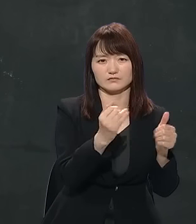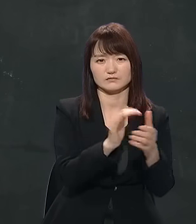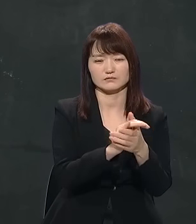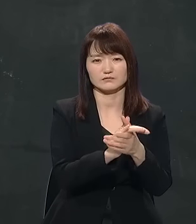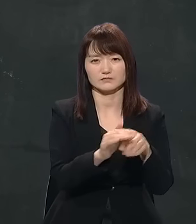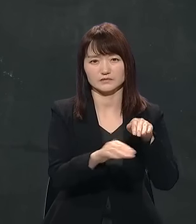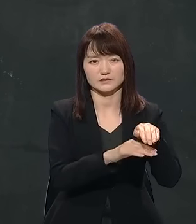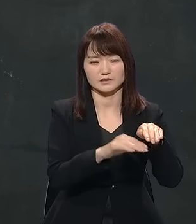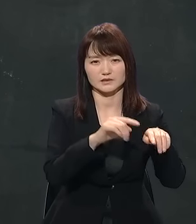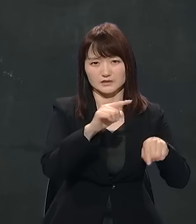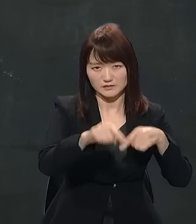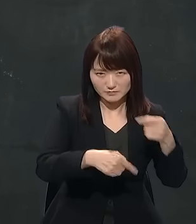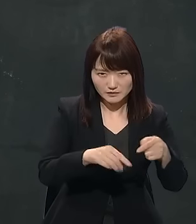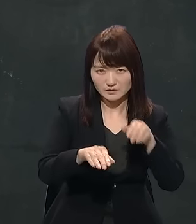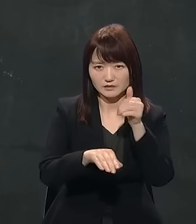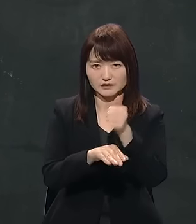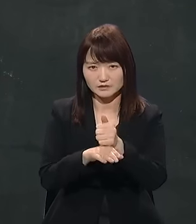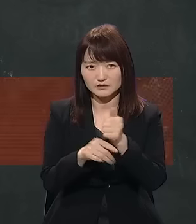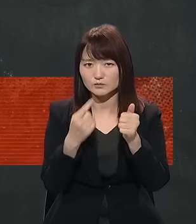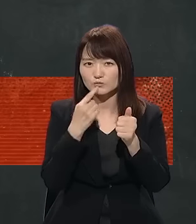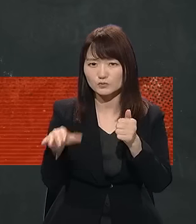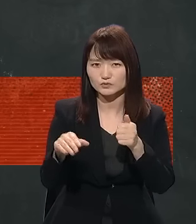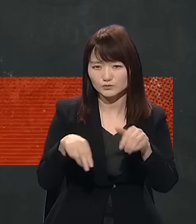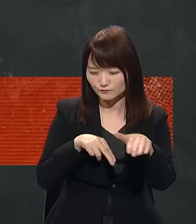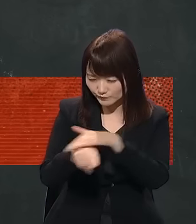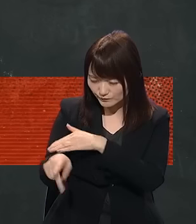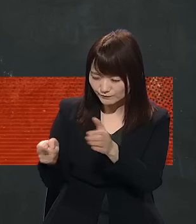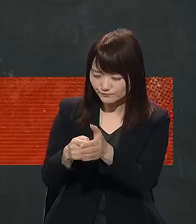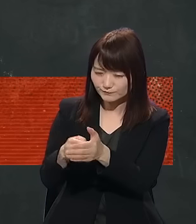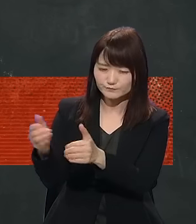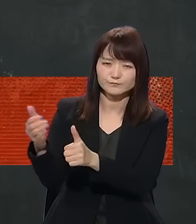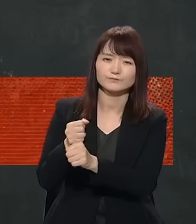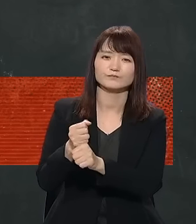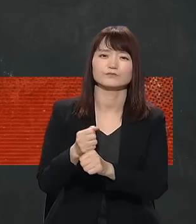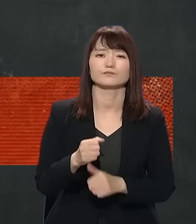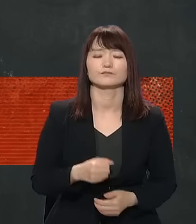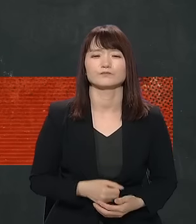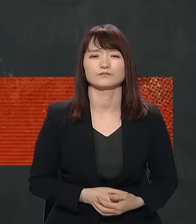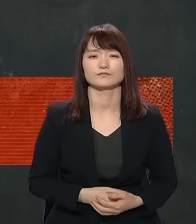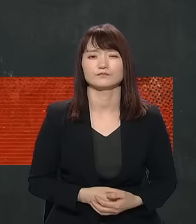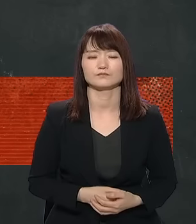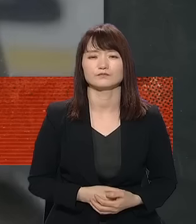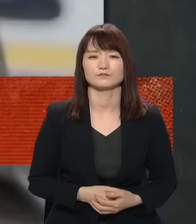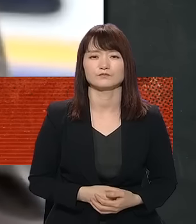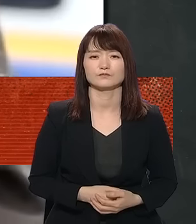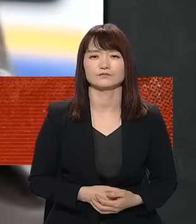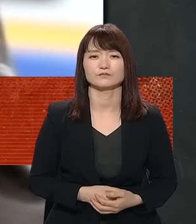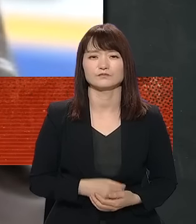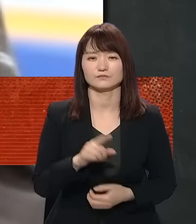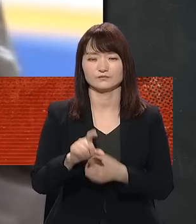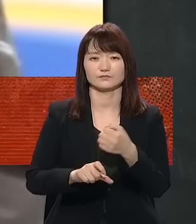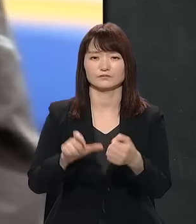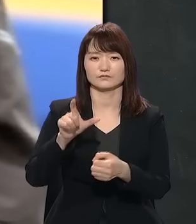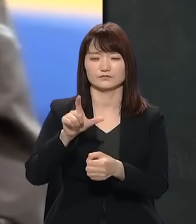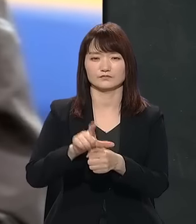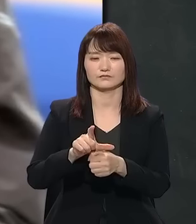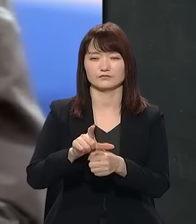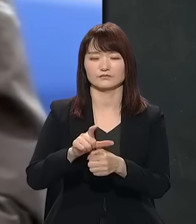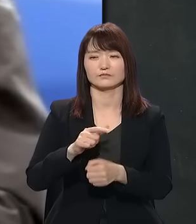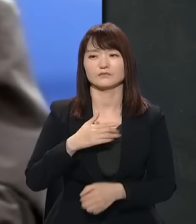바꿔타고 속초까지 도주했다가 긴급 체포된 겁니다 자 양비 사님 15년 동안 알고